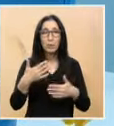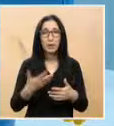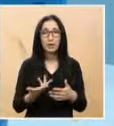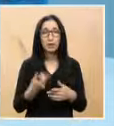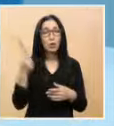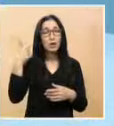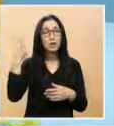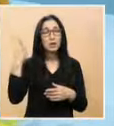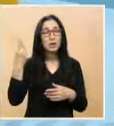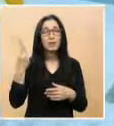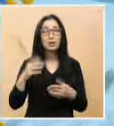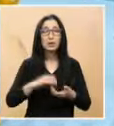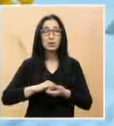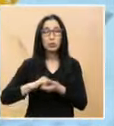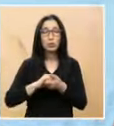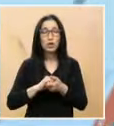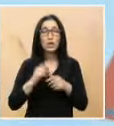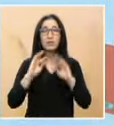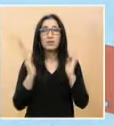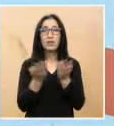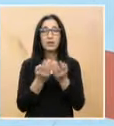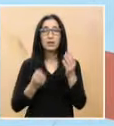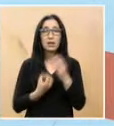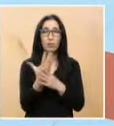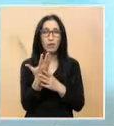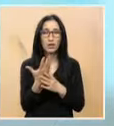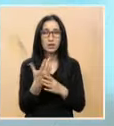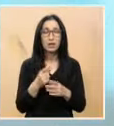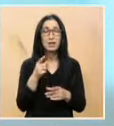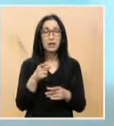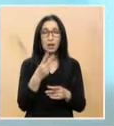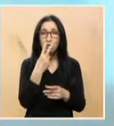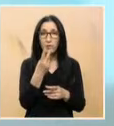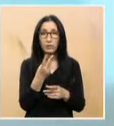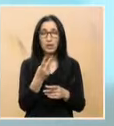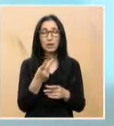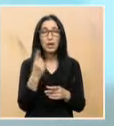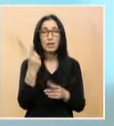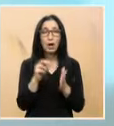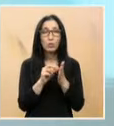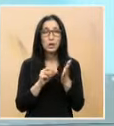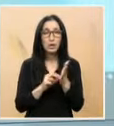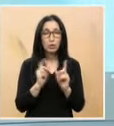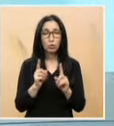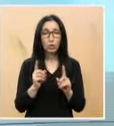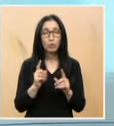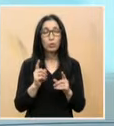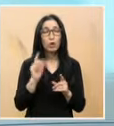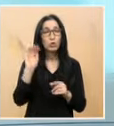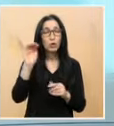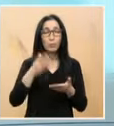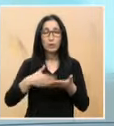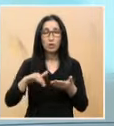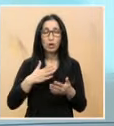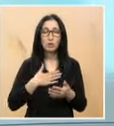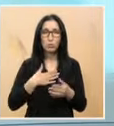програмирането. Инициативата е на сдружение в света на иновациите. Сега искам да ви демонстрираме една от задачките, която ще бъде